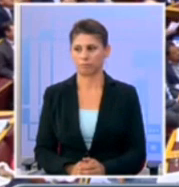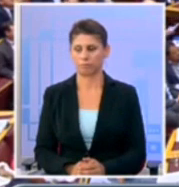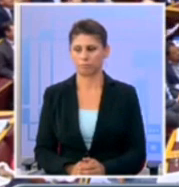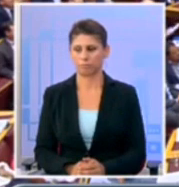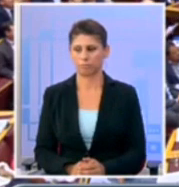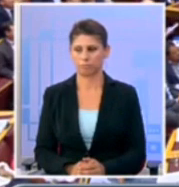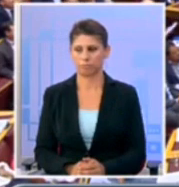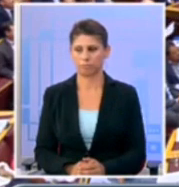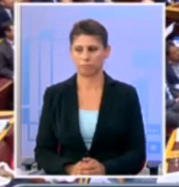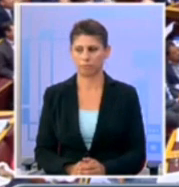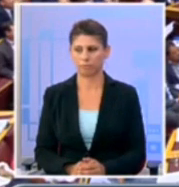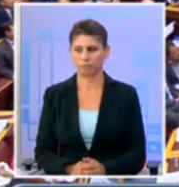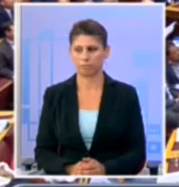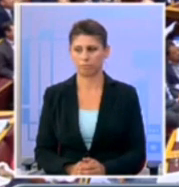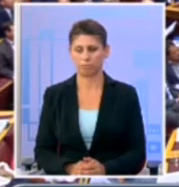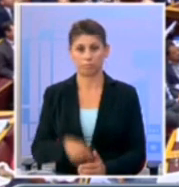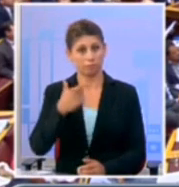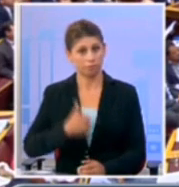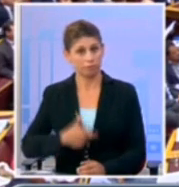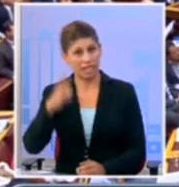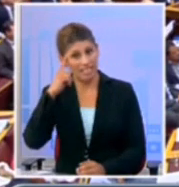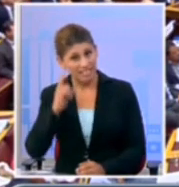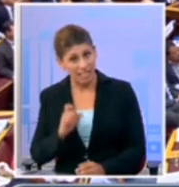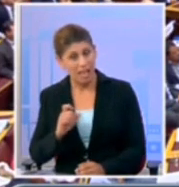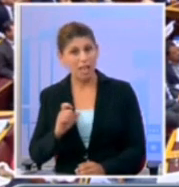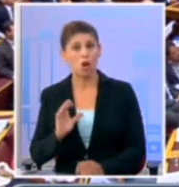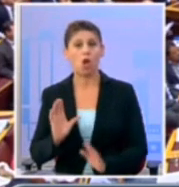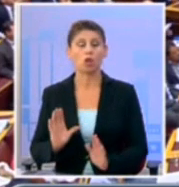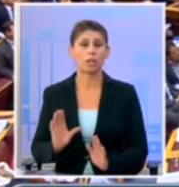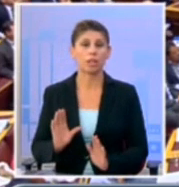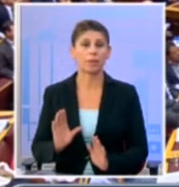Κυρία Βόλτεψη. Εγώ ξέρω ότι...